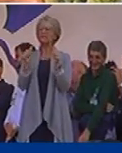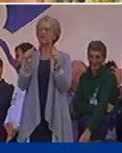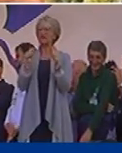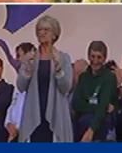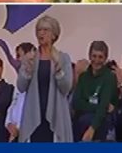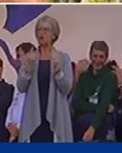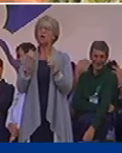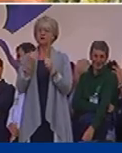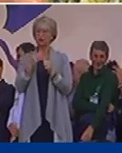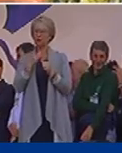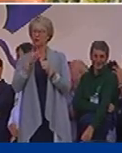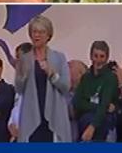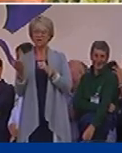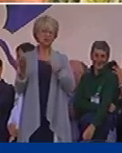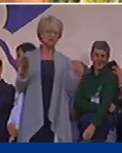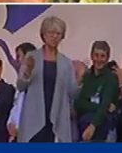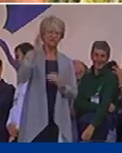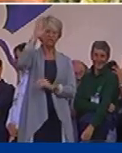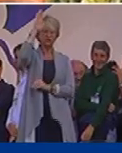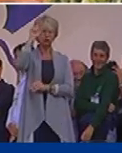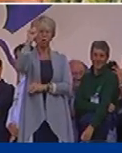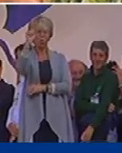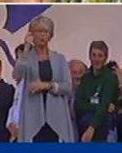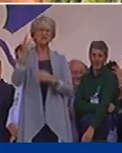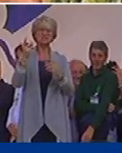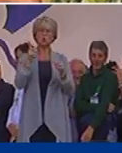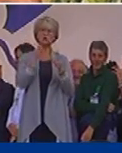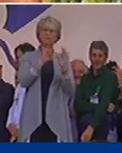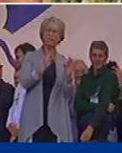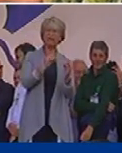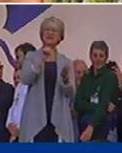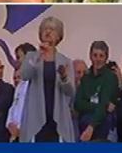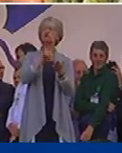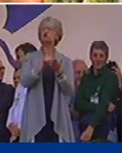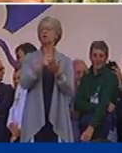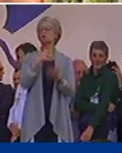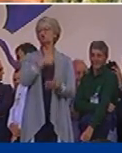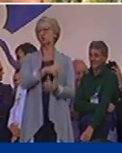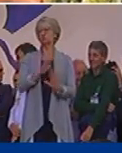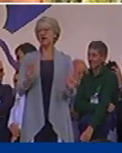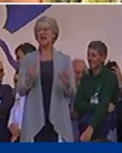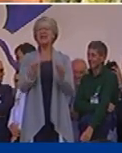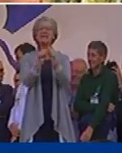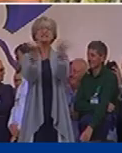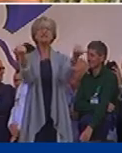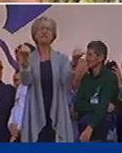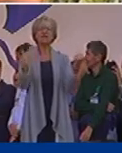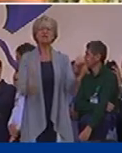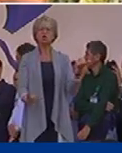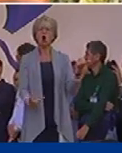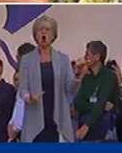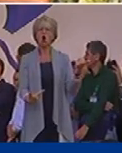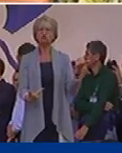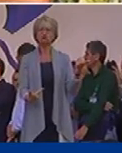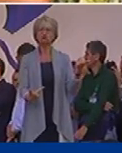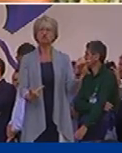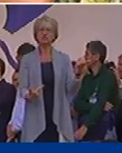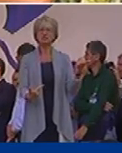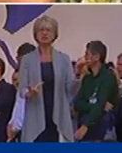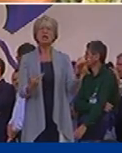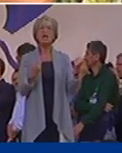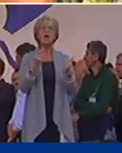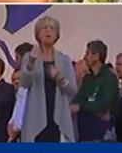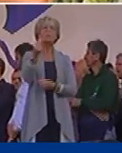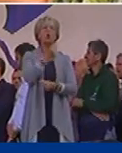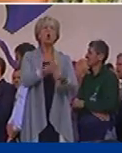è più fra destra e sinistra fascisti comunisti, questo va bene per quelli dei centri sociali. La differenza oggi ed è il